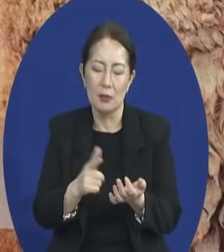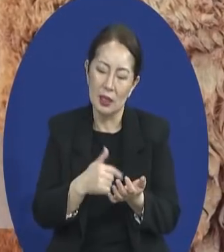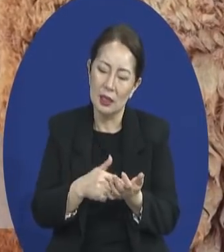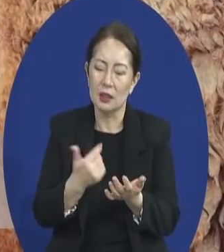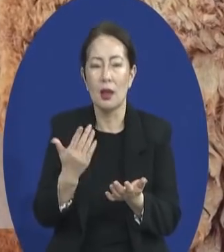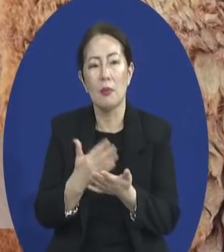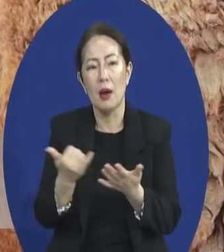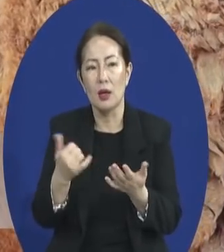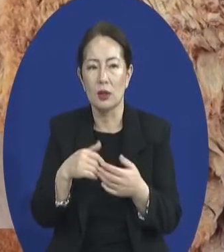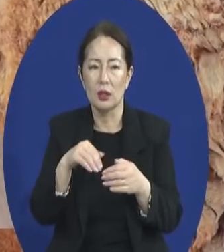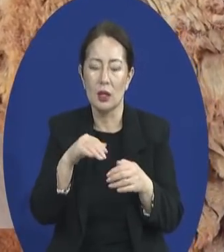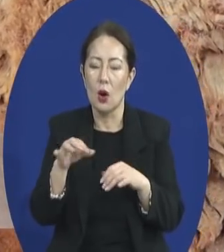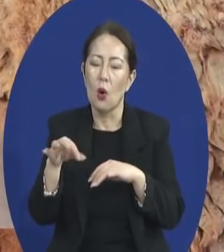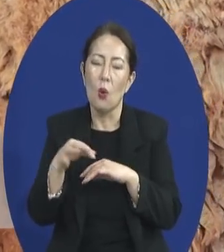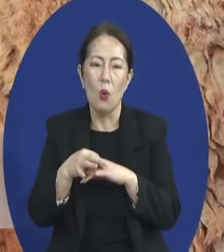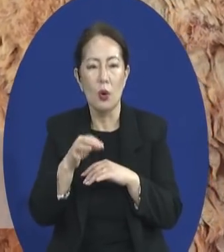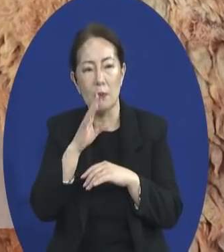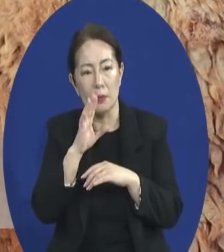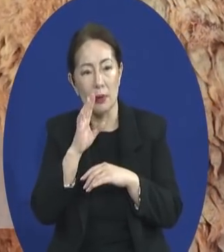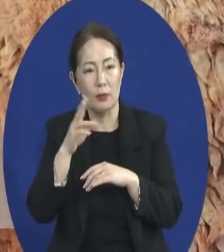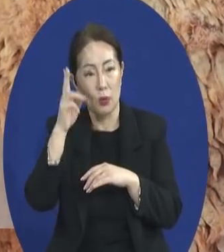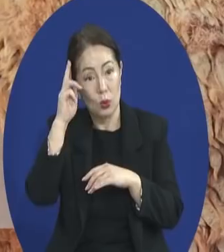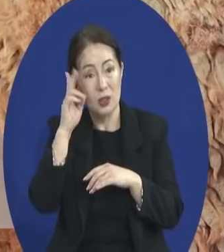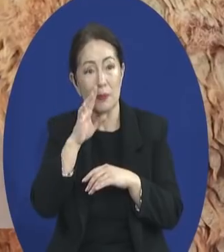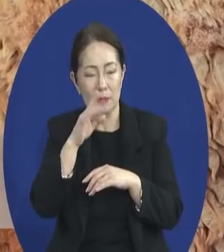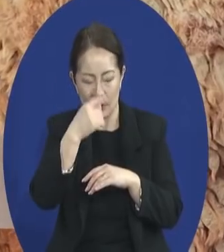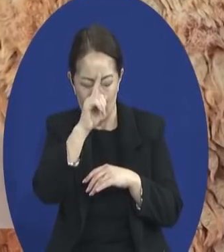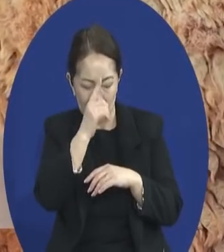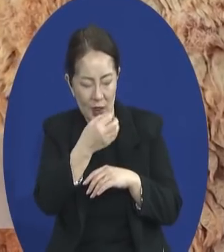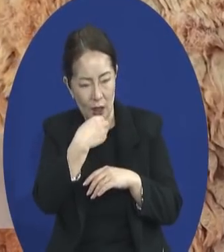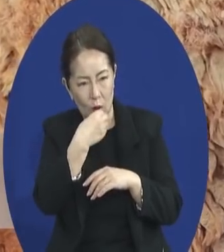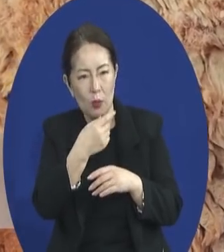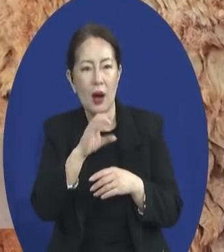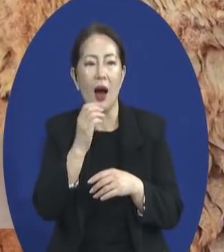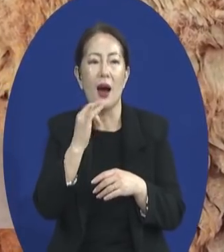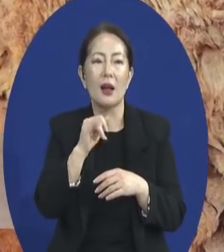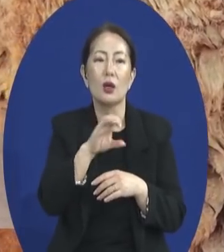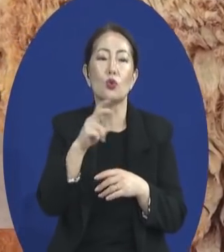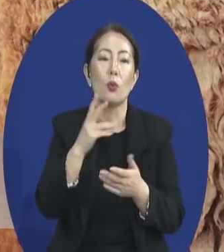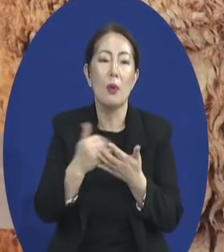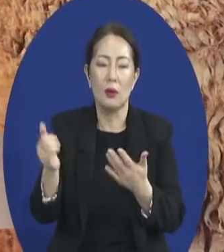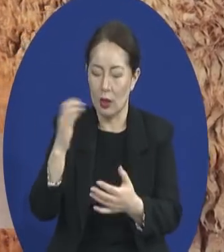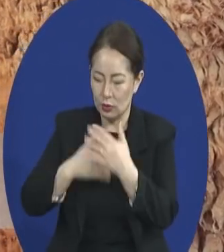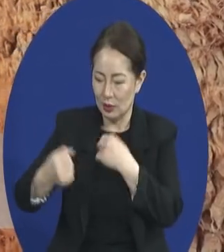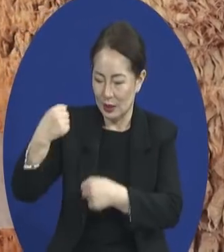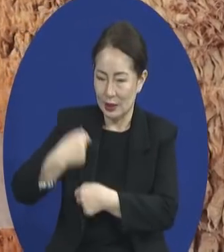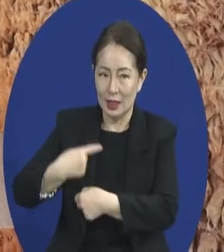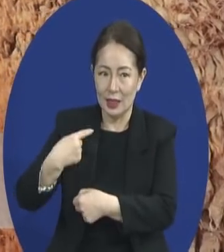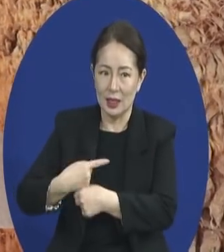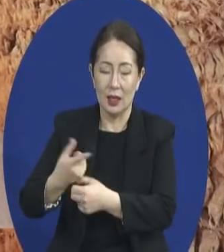хэрэглэхсэн. Ингээд хорим дайханд хэрэглэхсэн. Тэгэж имчилгээгээр хэрэглэхсэн айраг сүүгээл тэгэл захиалгаар